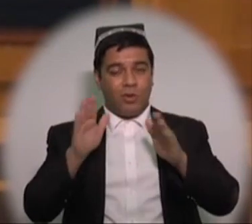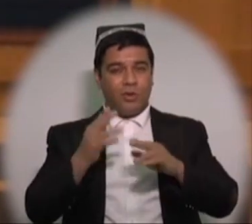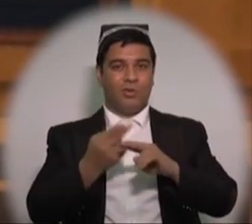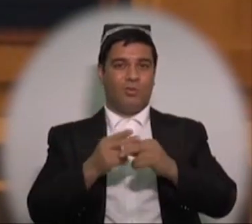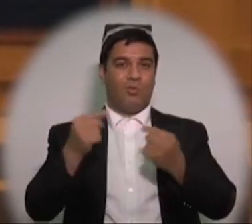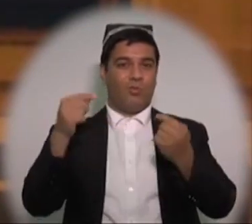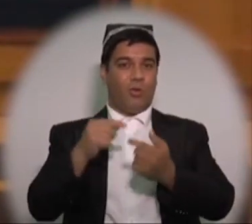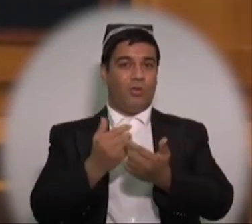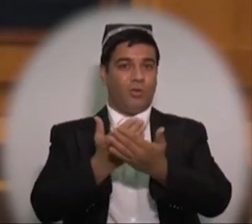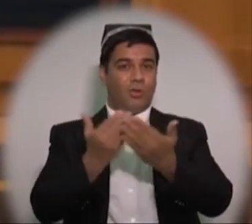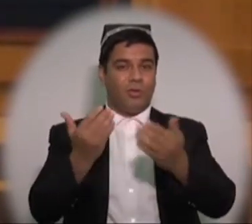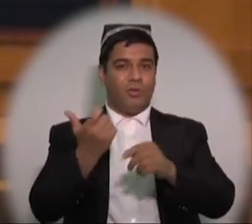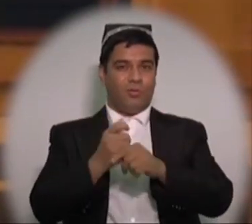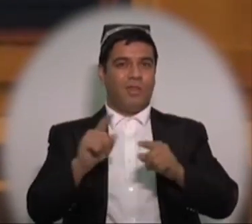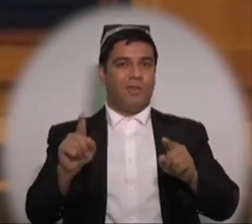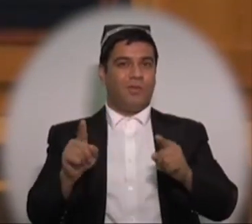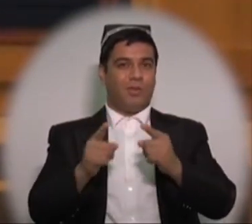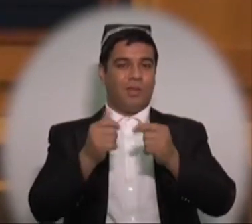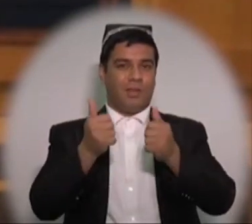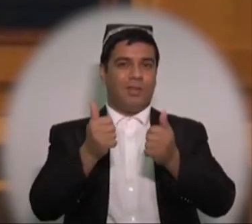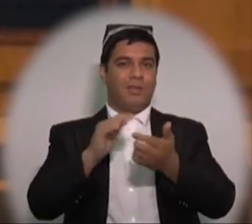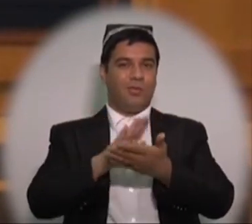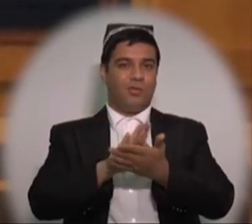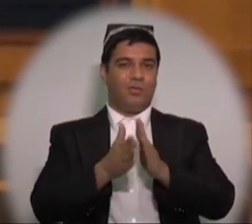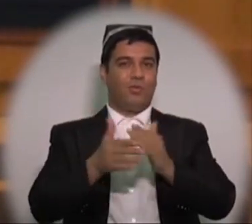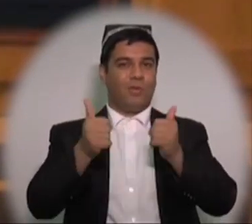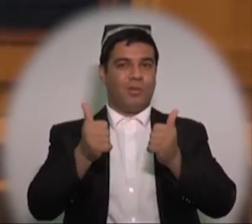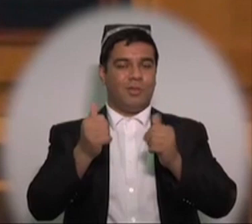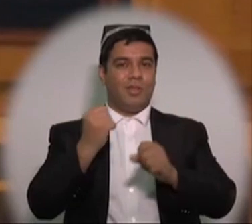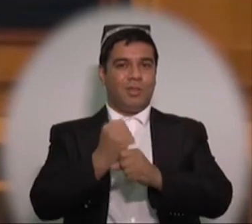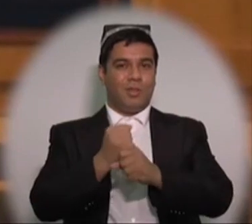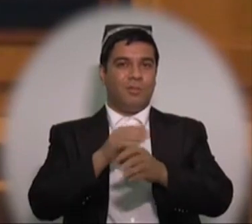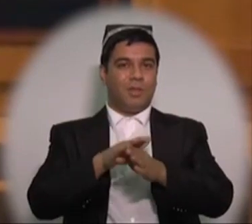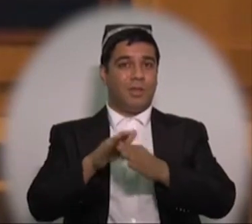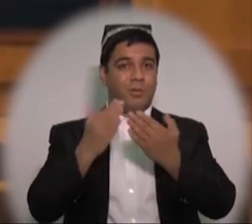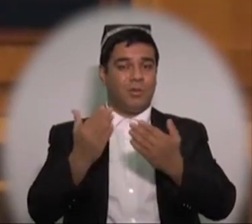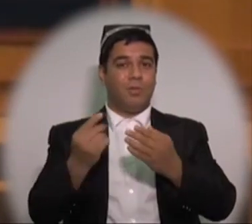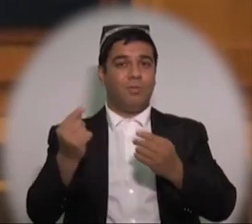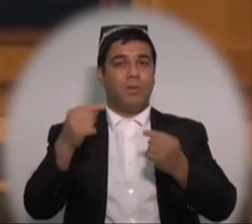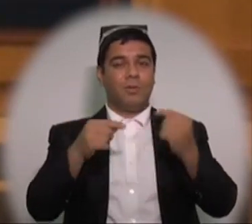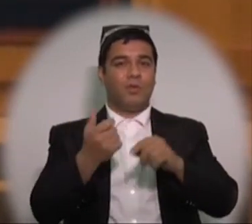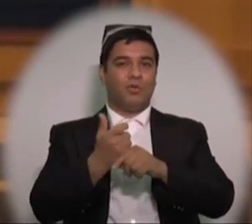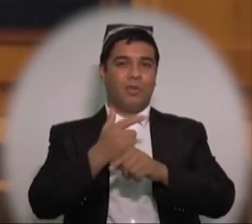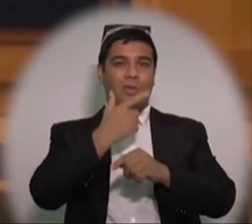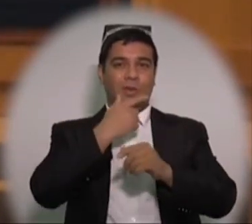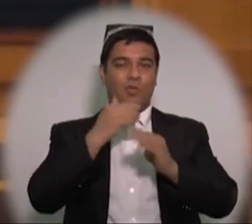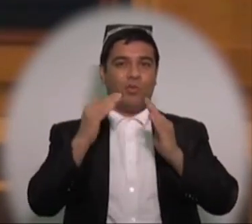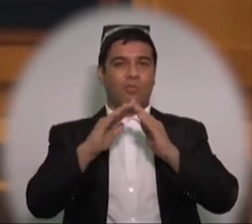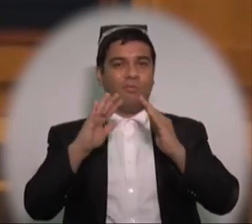ibodatga mos bo'lishi ancha yaxshilanib, xayr barakaga sabab bo'lib qoldi. Bir-biridan ko'rkam,